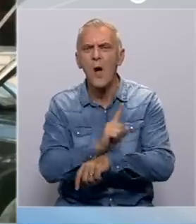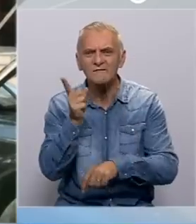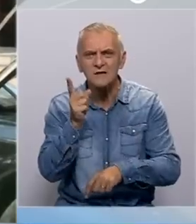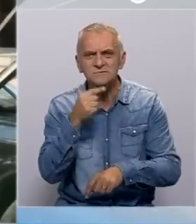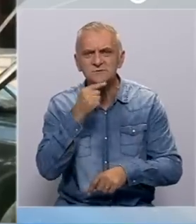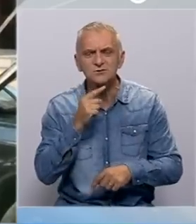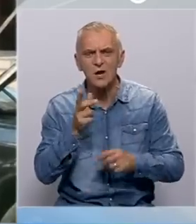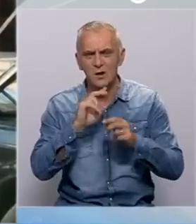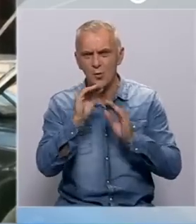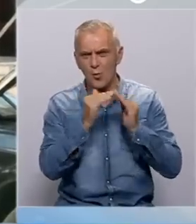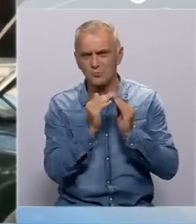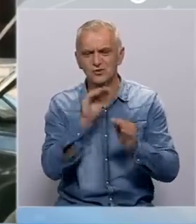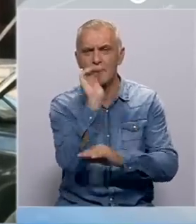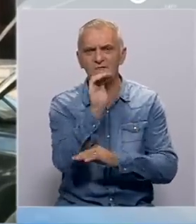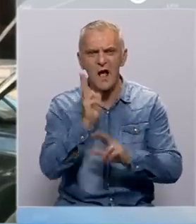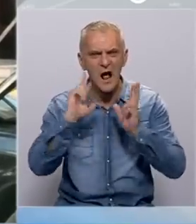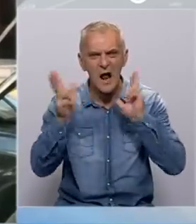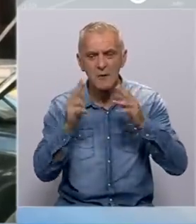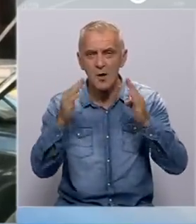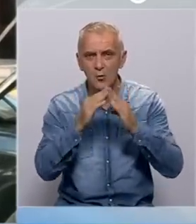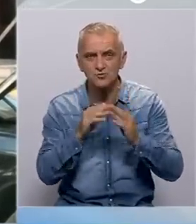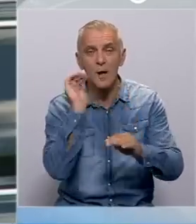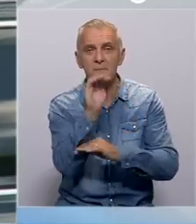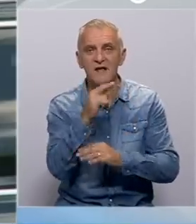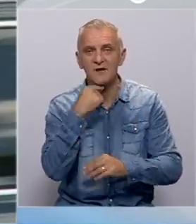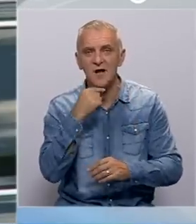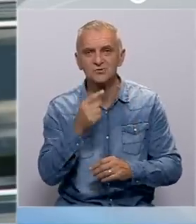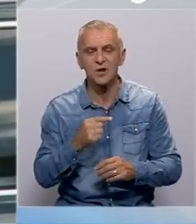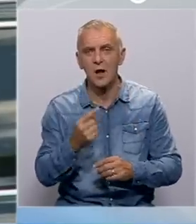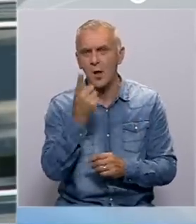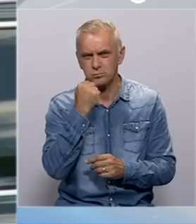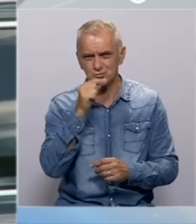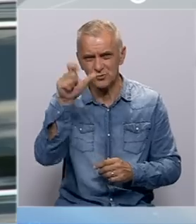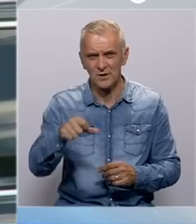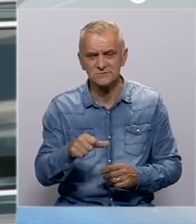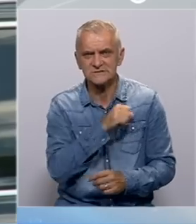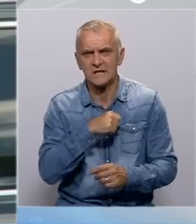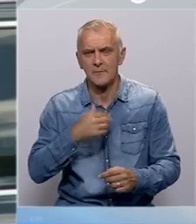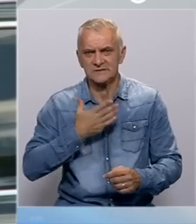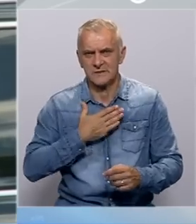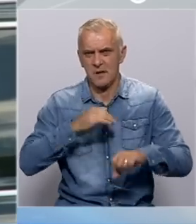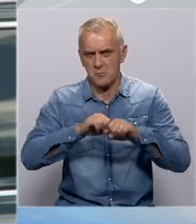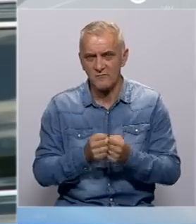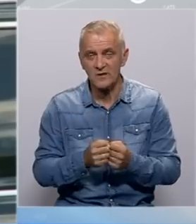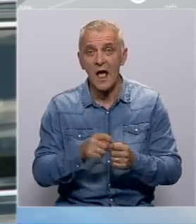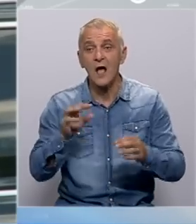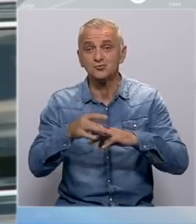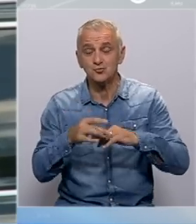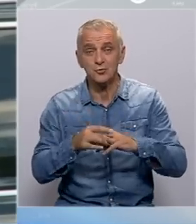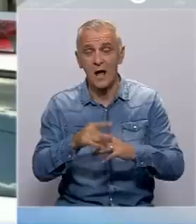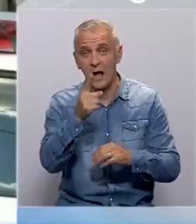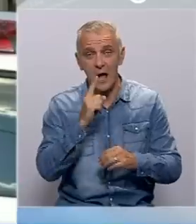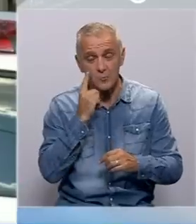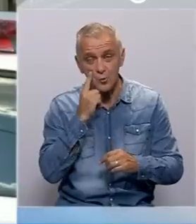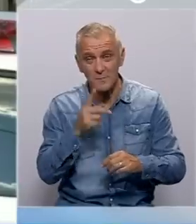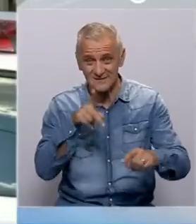galamu u kući. U prijavi se navodi da je muškarac nanosio sebi povrede, a kada ga je supruga pokušala spriječiti, ozlijedio je